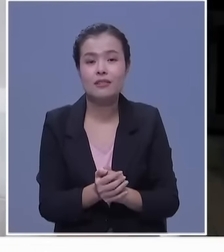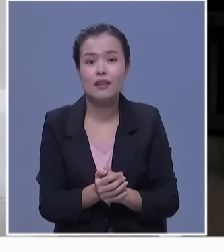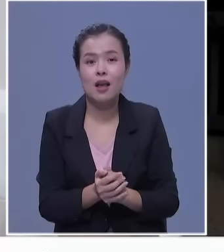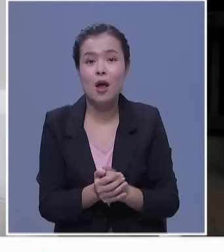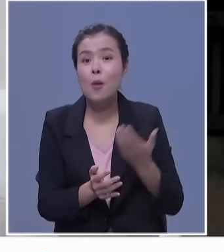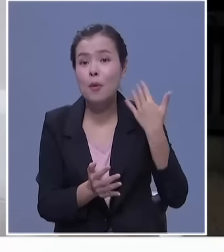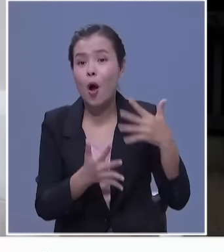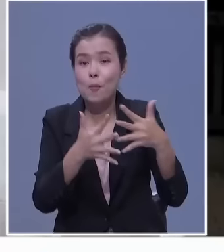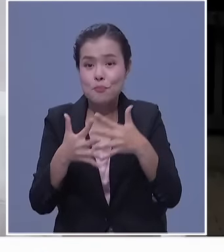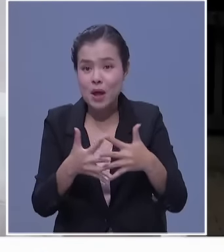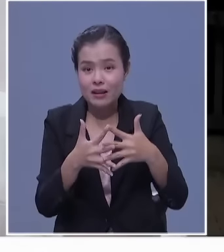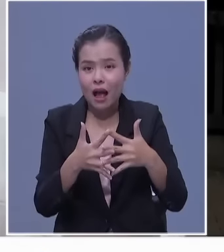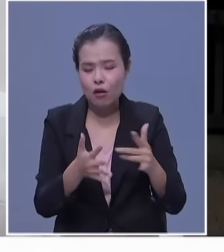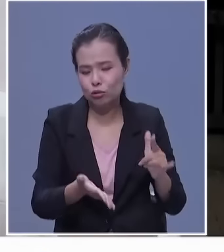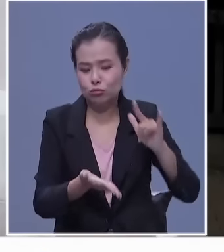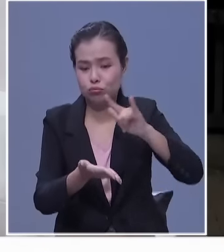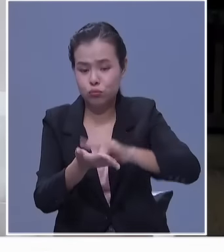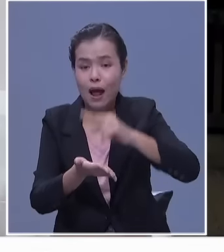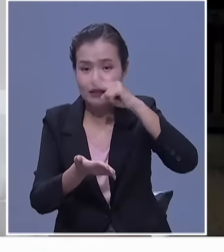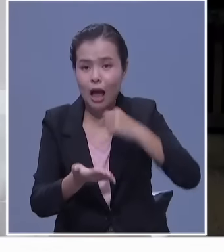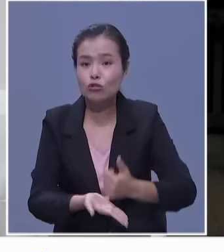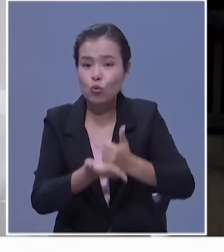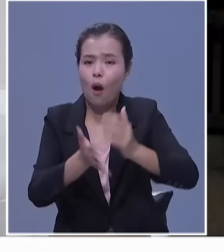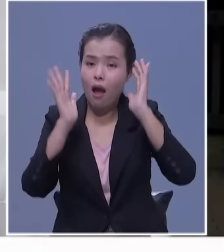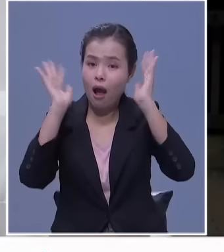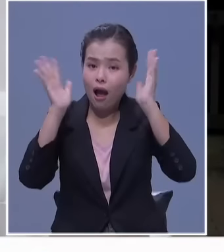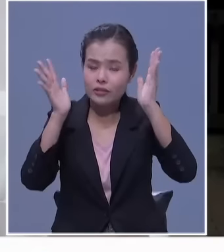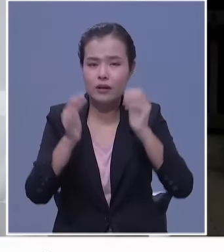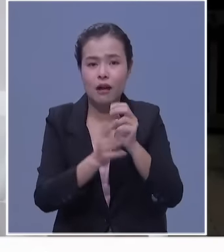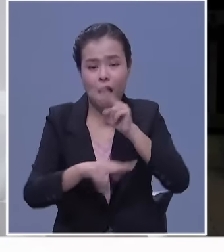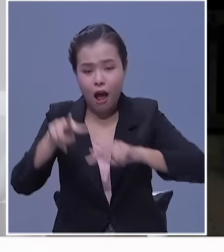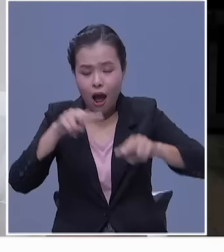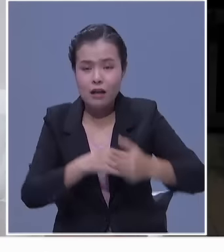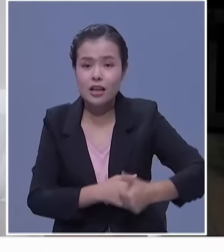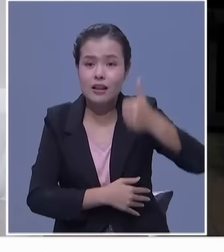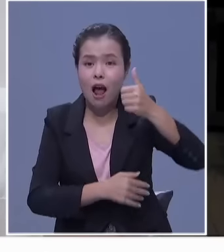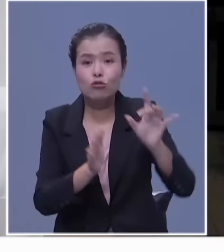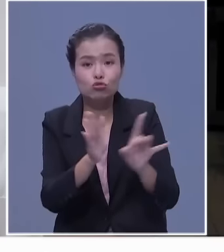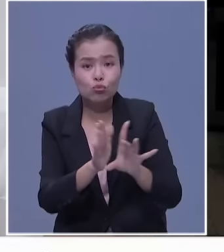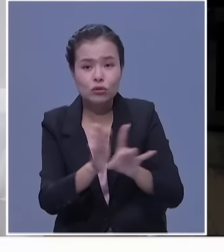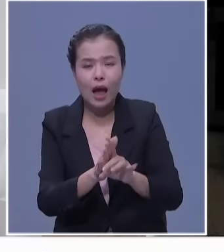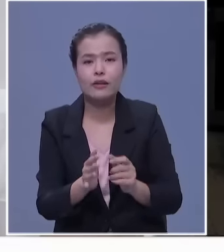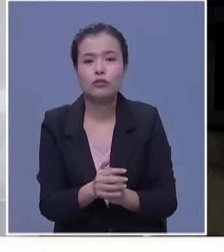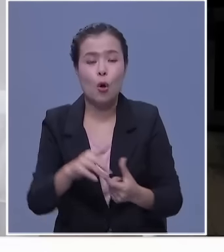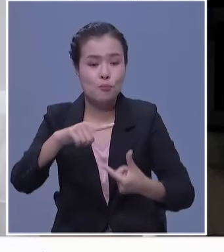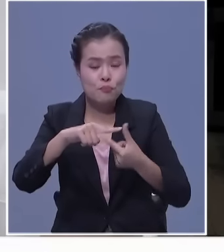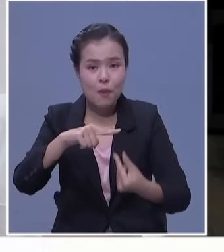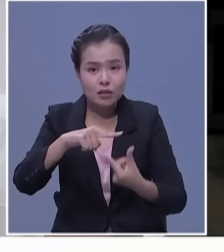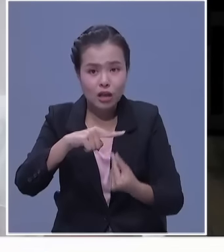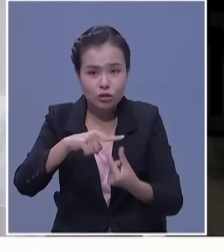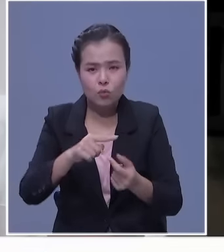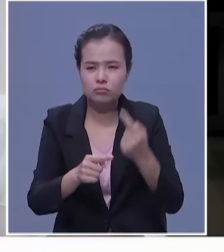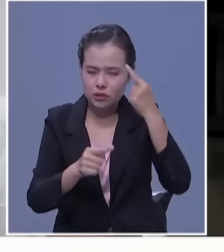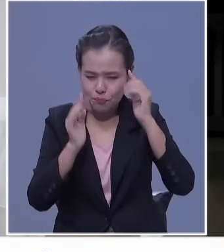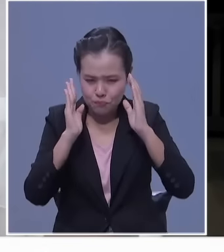อเมริกาใช่มก็เดินทางกลับมานะครับเพื่อมาช่วยหาเสียงตามหาชัยชนะในโค้งสุดท้ายให้กับพรรคประชาชนเพราะเห็นถึง